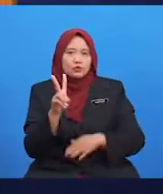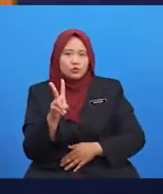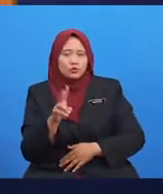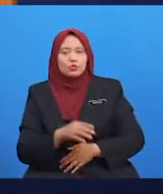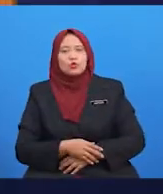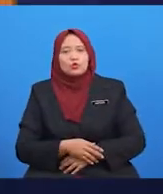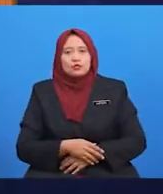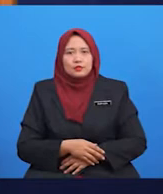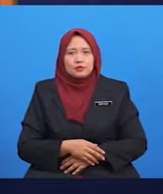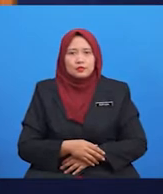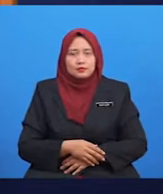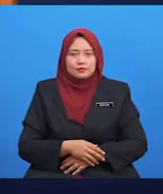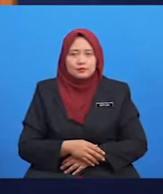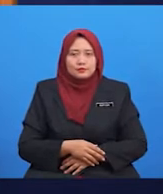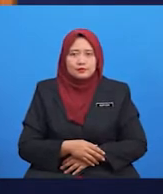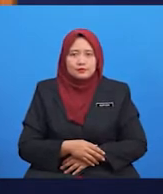iaitu